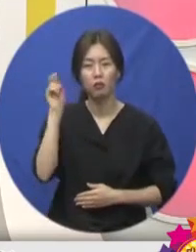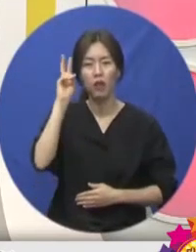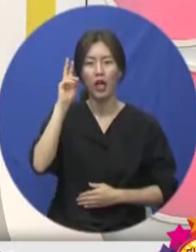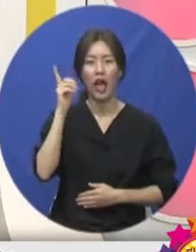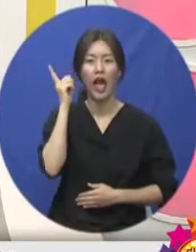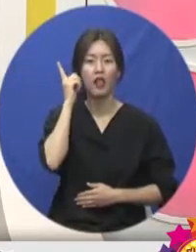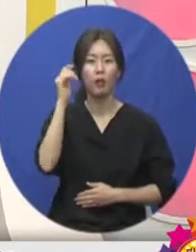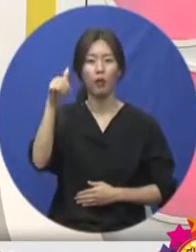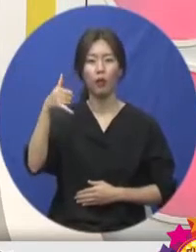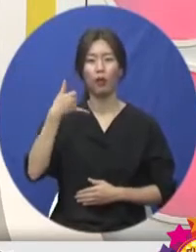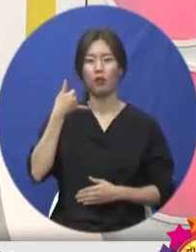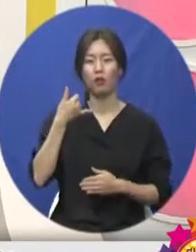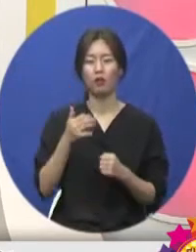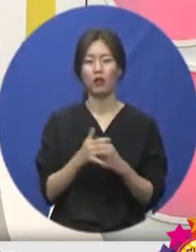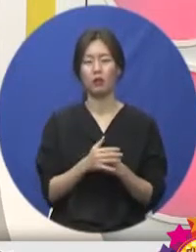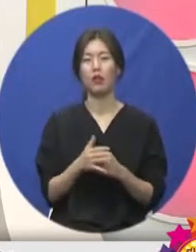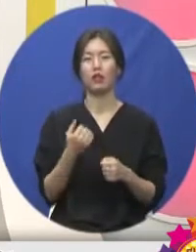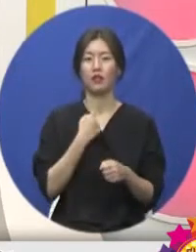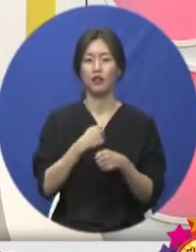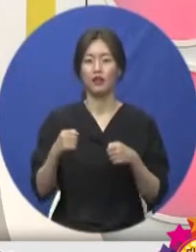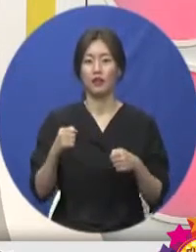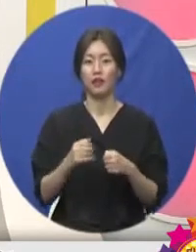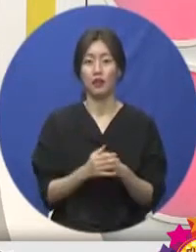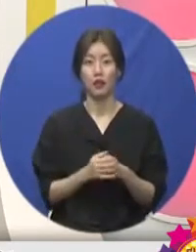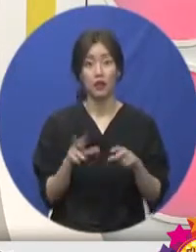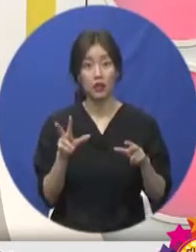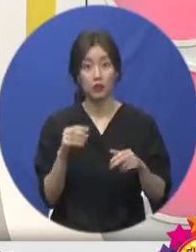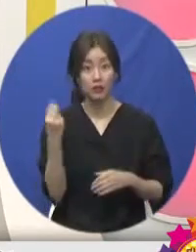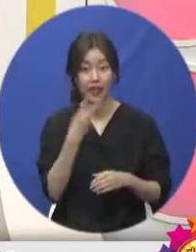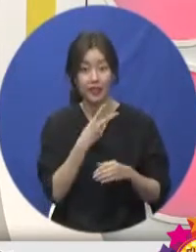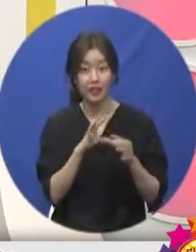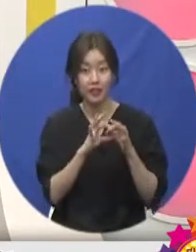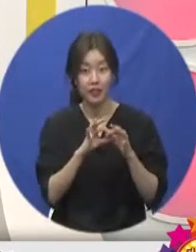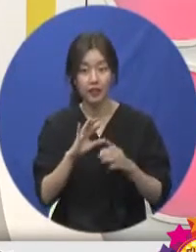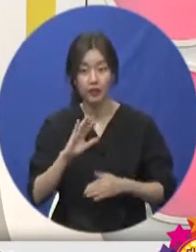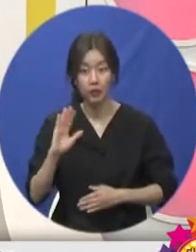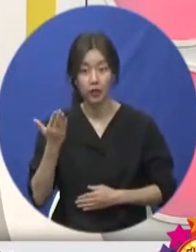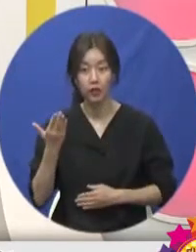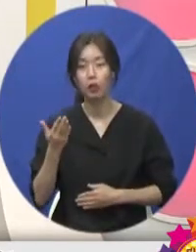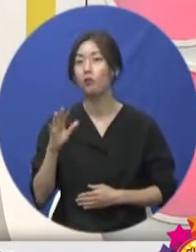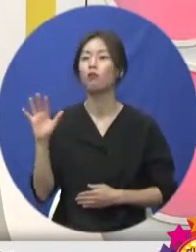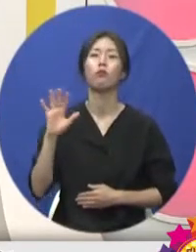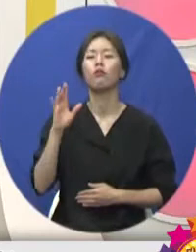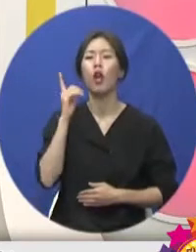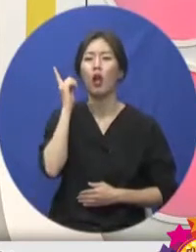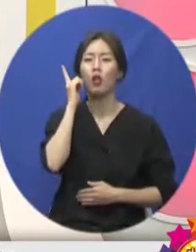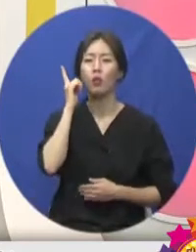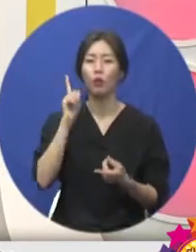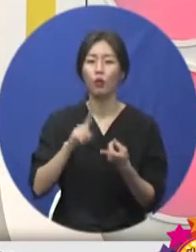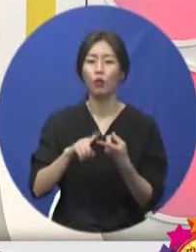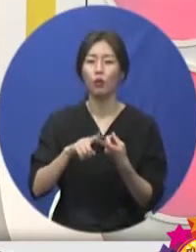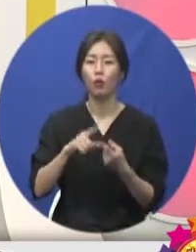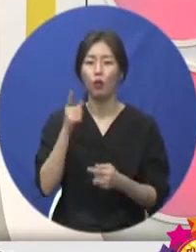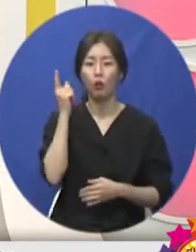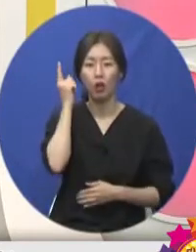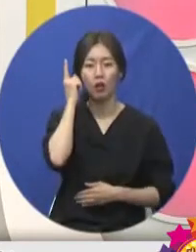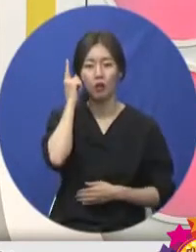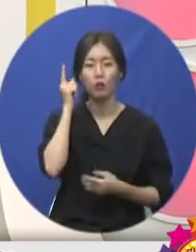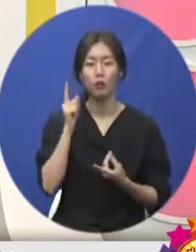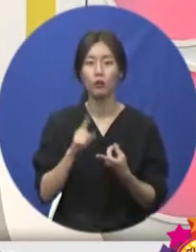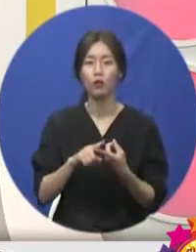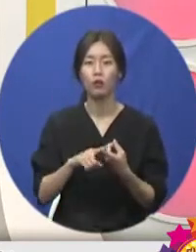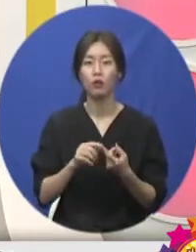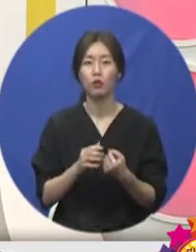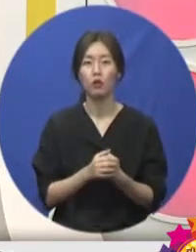아, 그렇구만. 우리가 잘못했습니다. 예, 그러면. 예, 예. 지금 유선으로 이제 하신 거죠? 아닙니다. 아직도 핸드폰으로. 아, 왔어요. 핸드폰으로? 아,